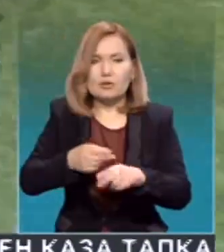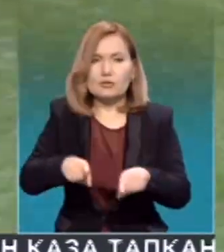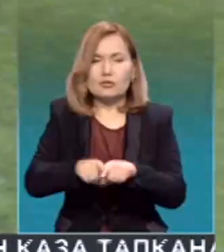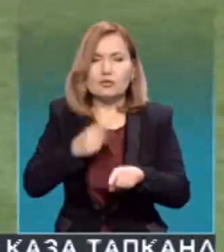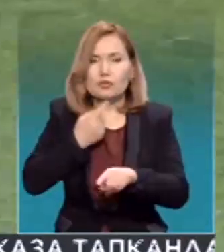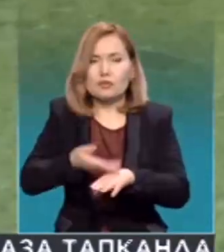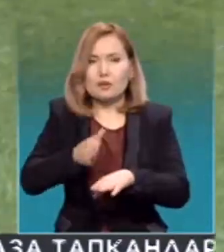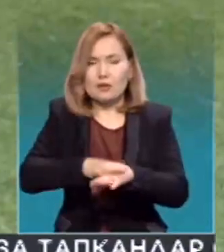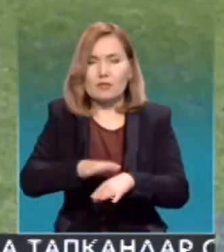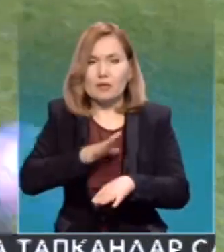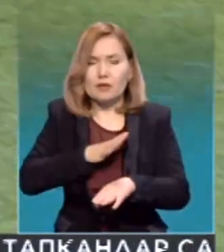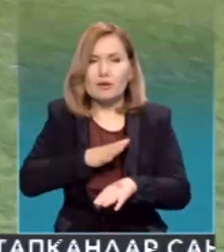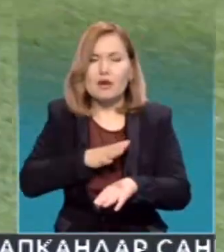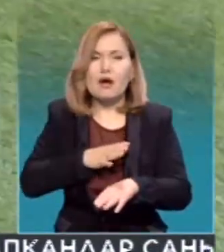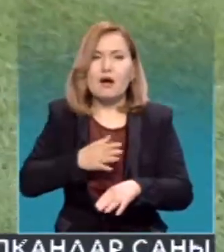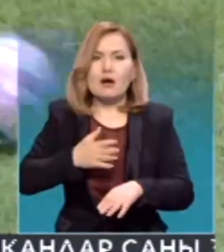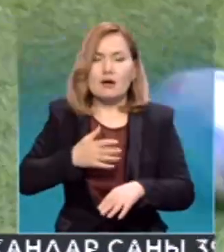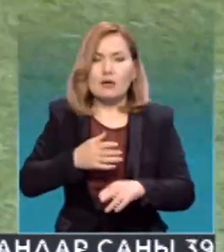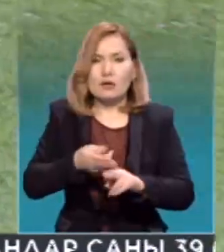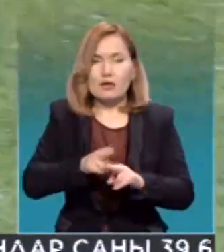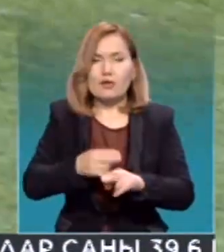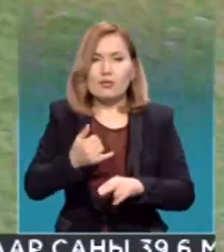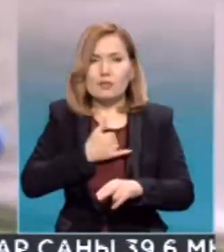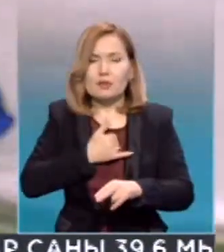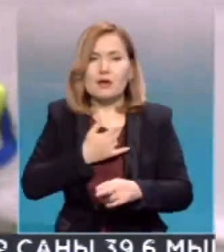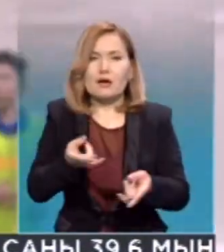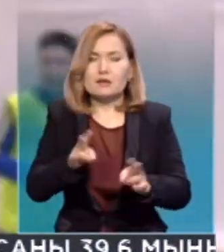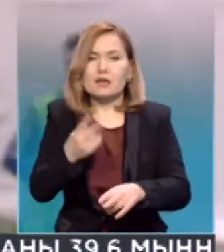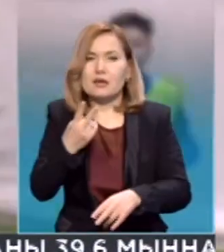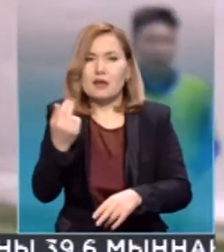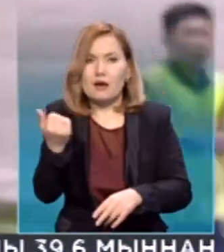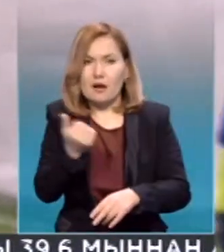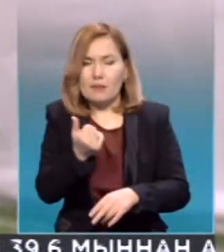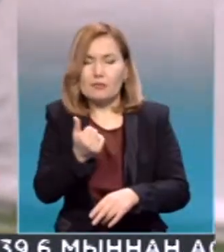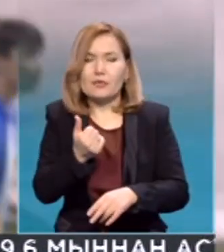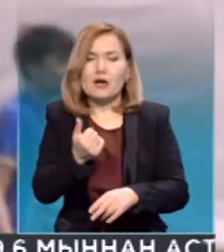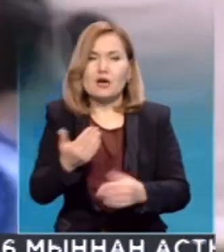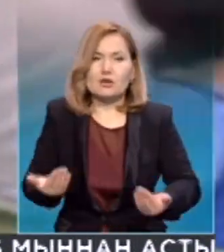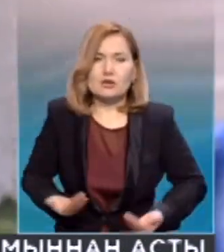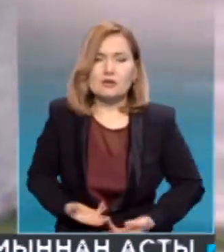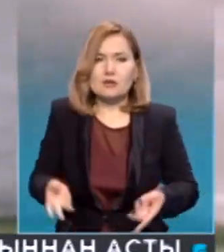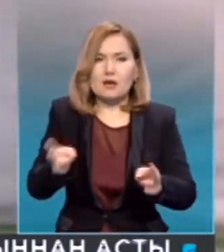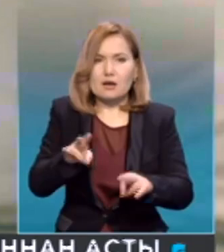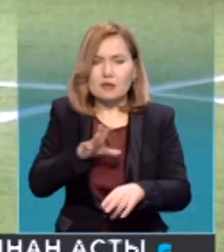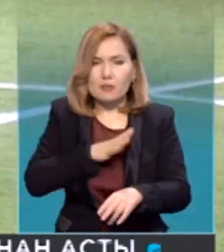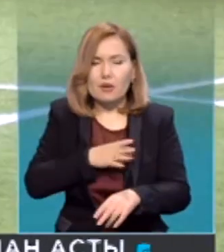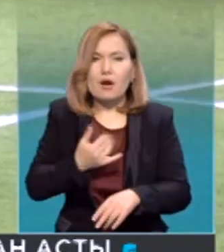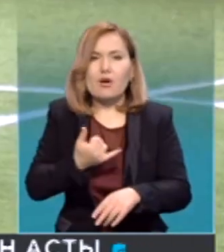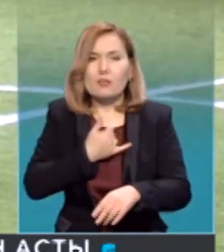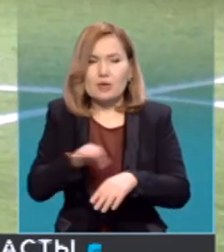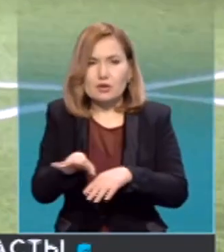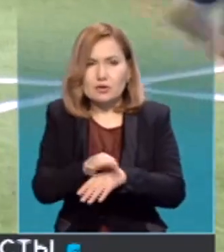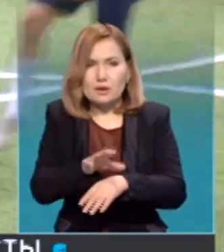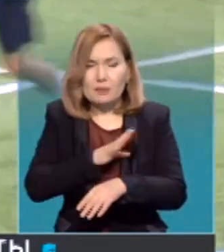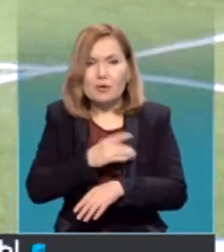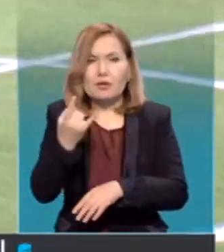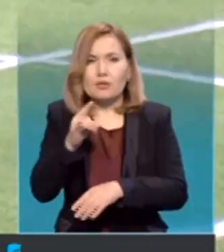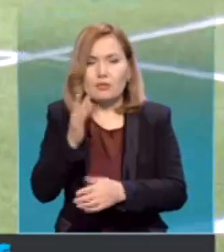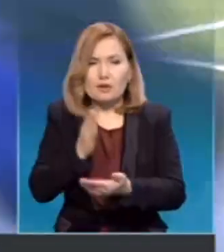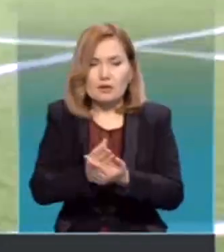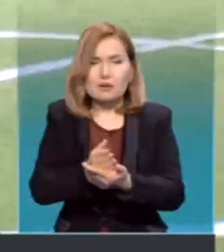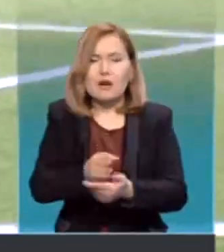Және де өмір сүруіне 2 апта ғана қалды. Үйде жатам ғой, қасында әйелім бар, балам бар, ата-анам. Енді ата-анам